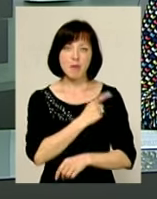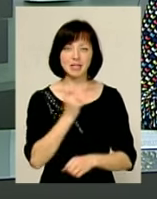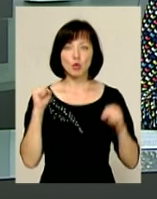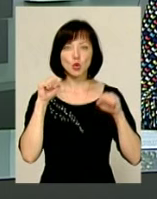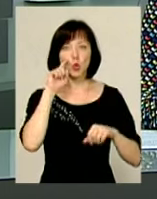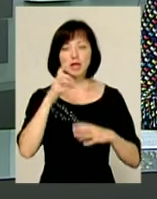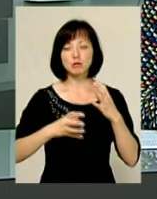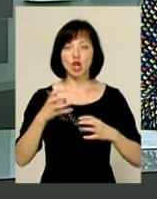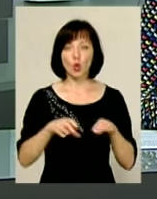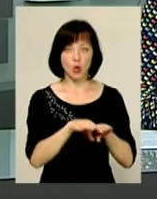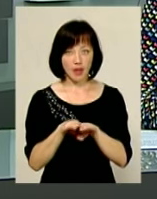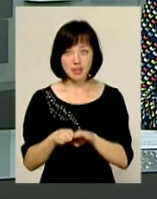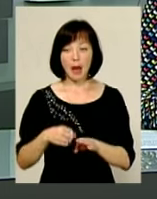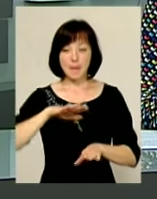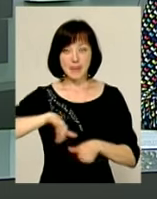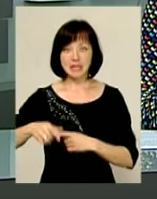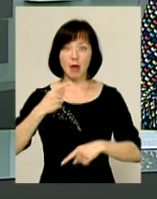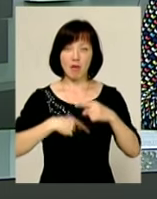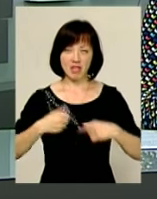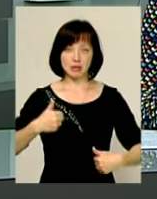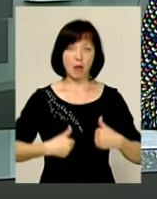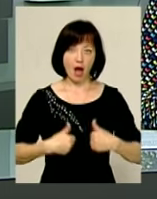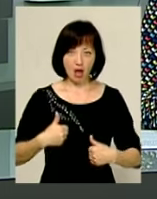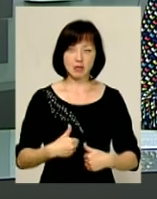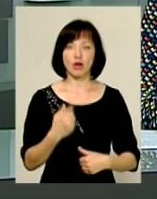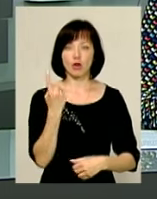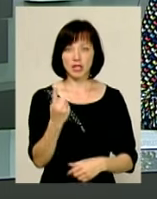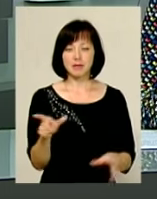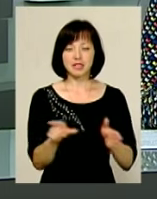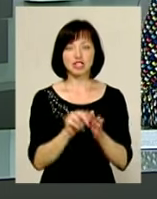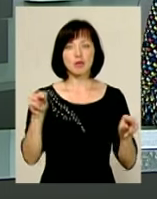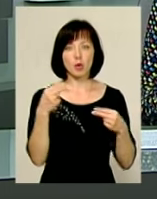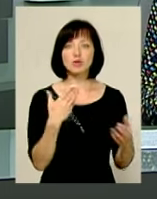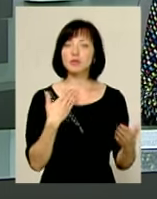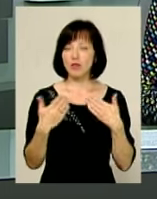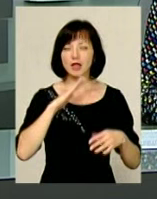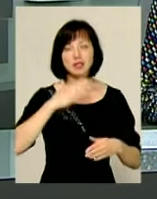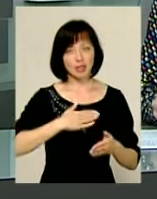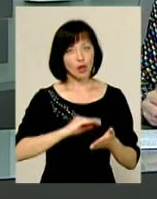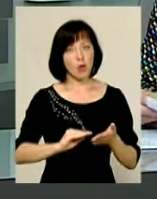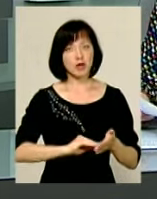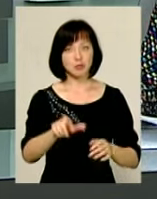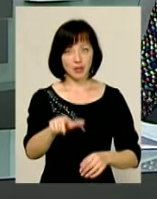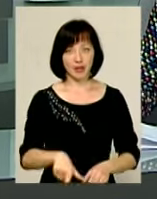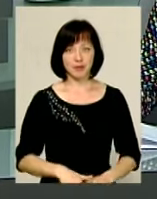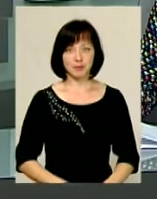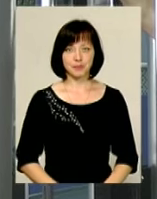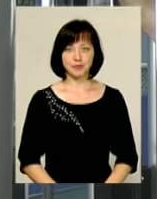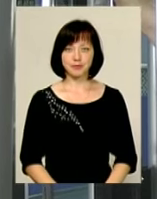міжнародного класу. Після повернення із змагань з одним із чемпіонів спілкувалися наші кореспонденти.